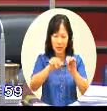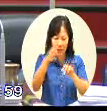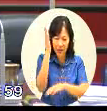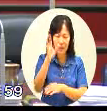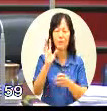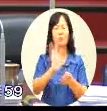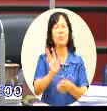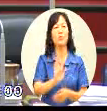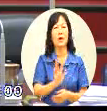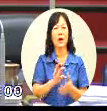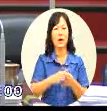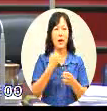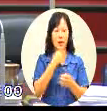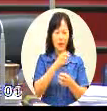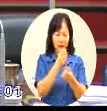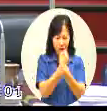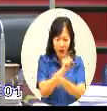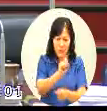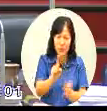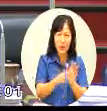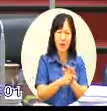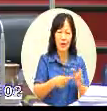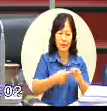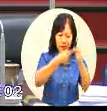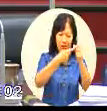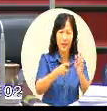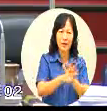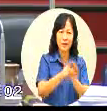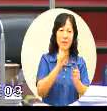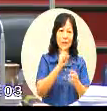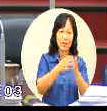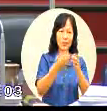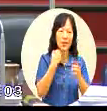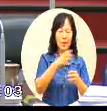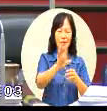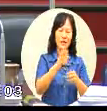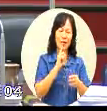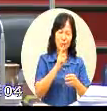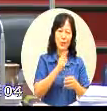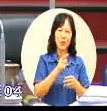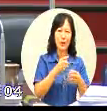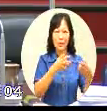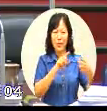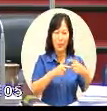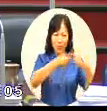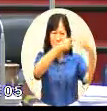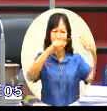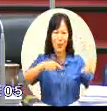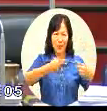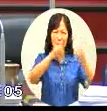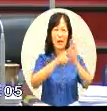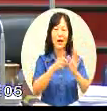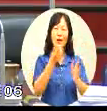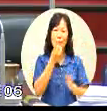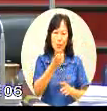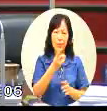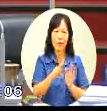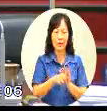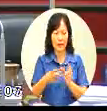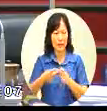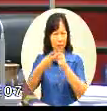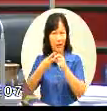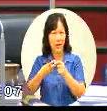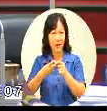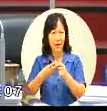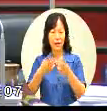考什么？考3科而已，一科呢叫做我们现在在讲的 辩论就是语言了。第二科呢